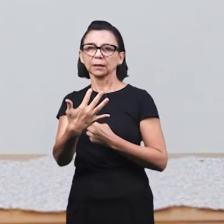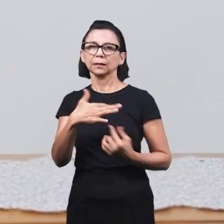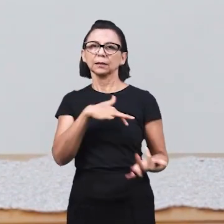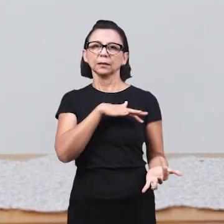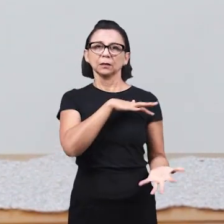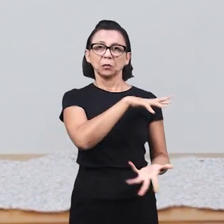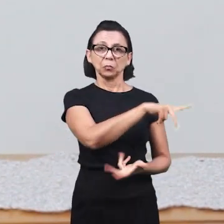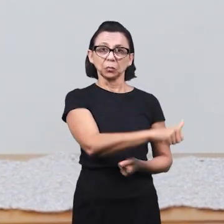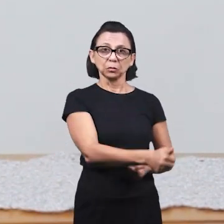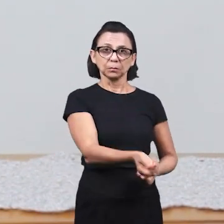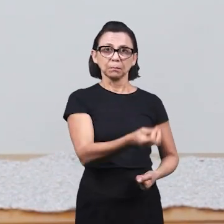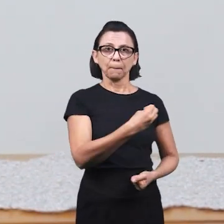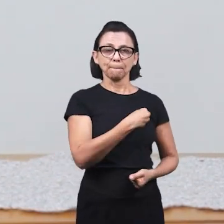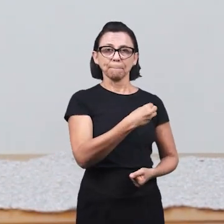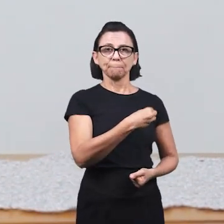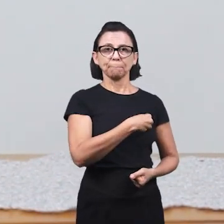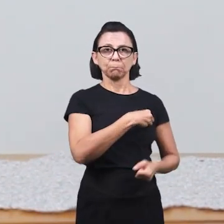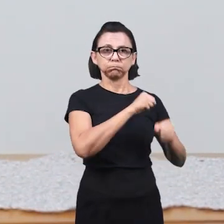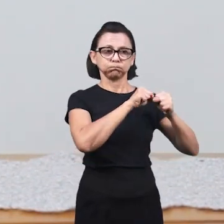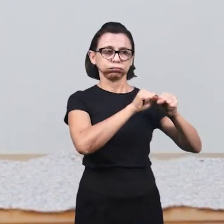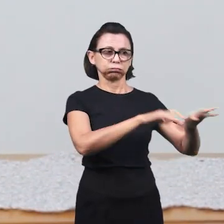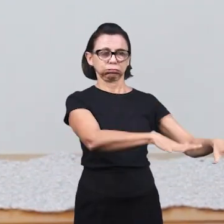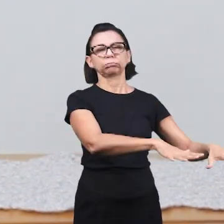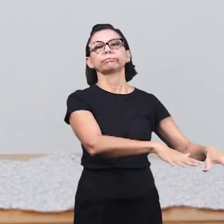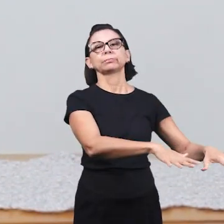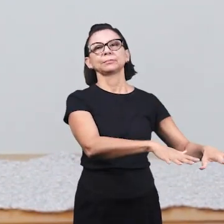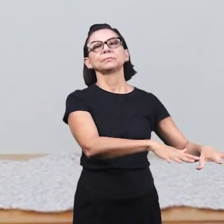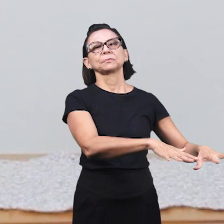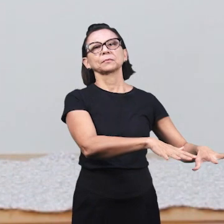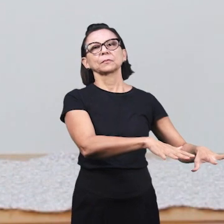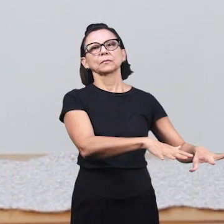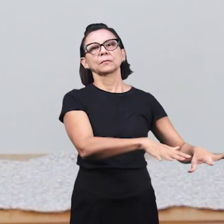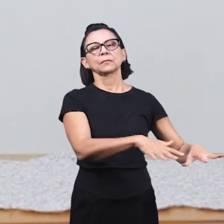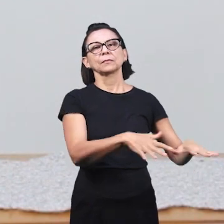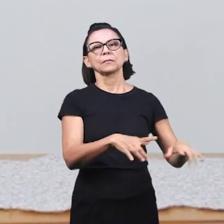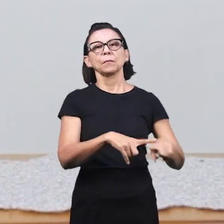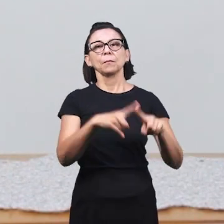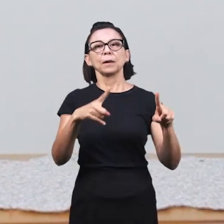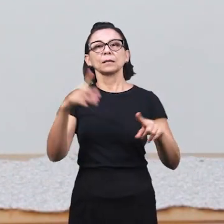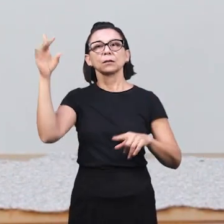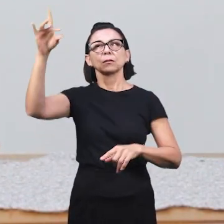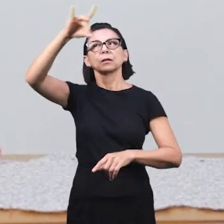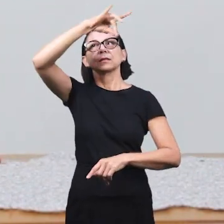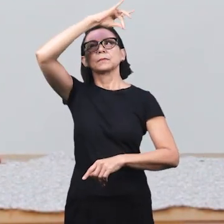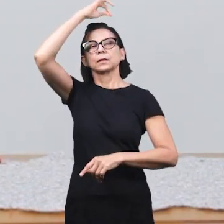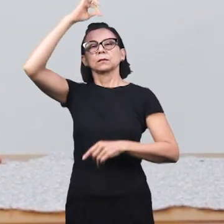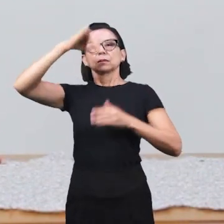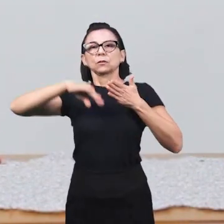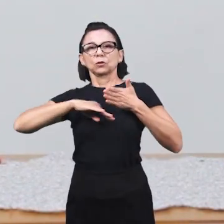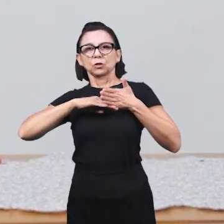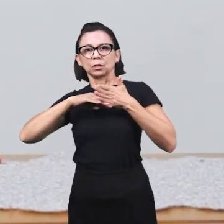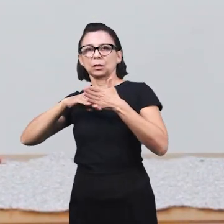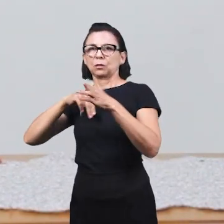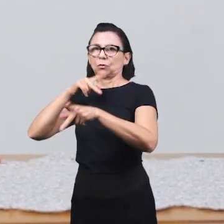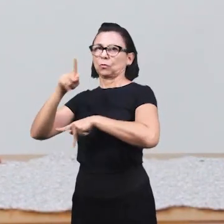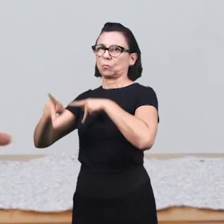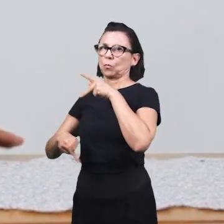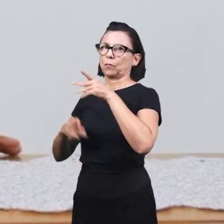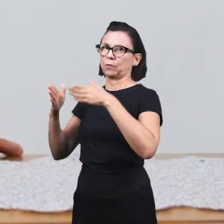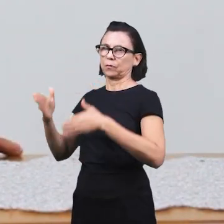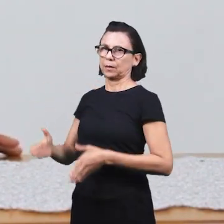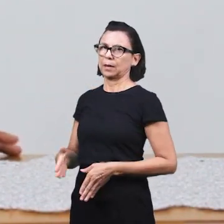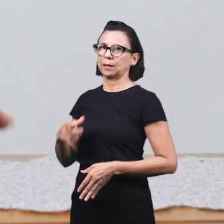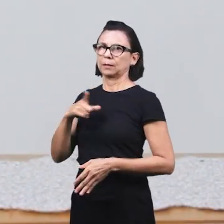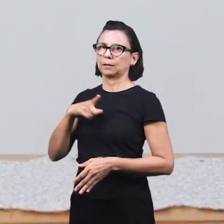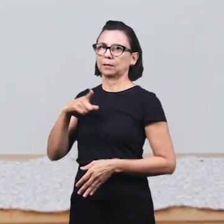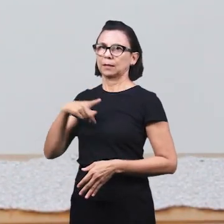да? Мир, он лежит во тьме, он лежит во зле, но Господь продолжает нас